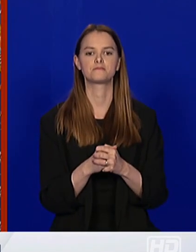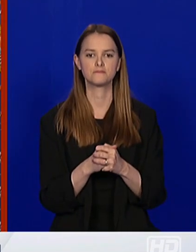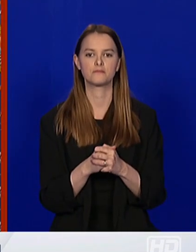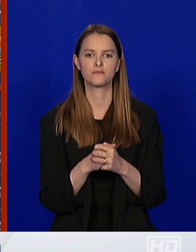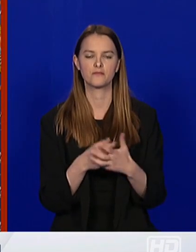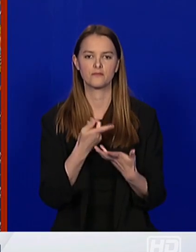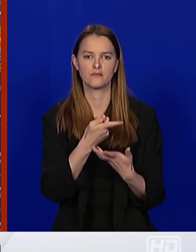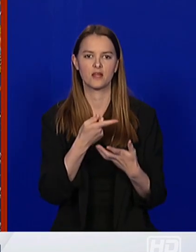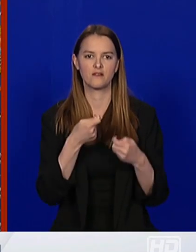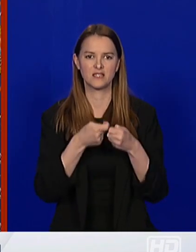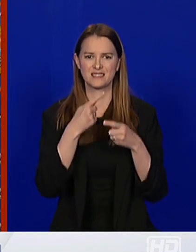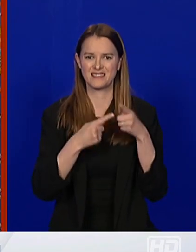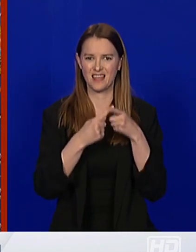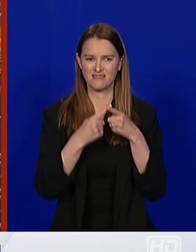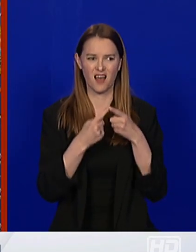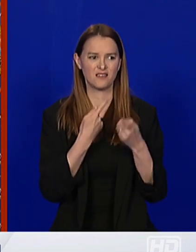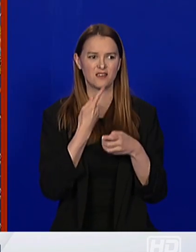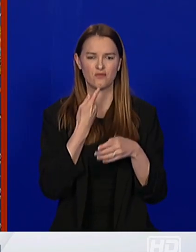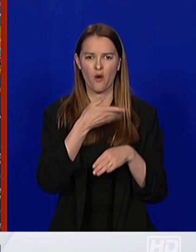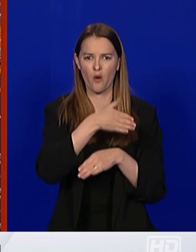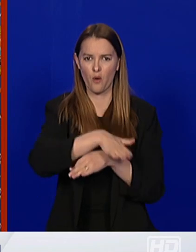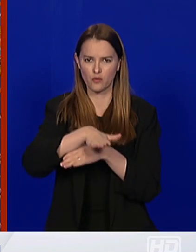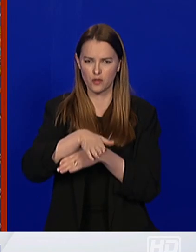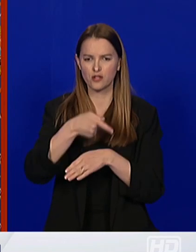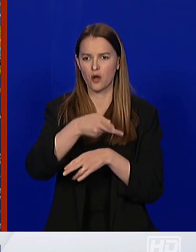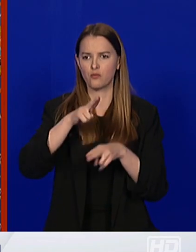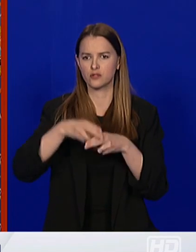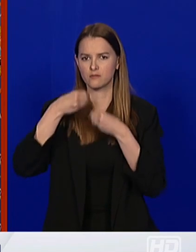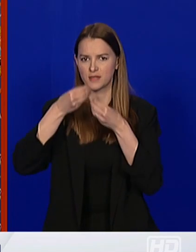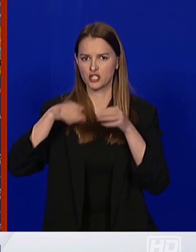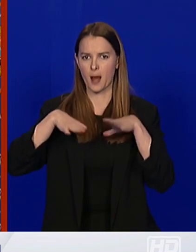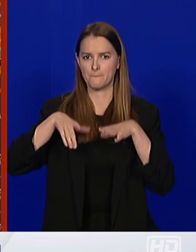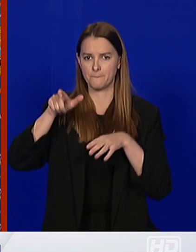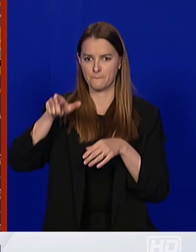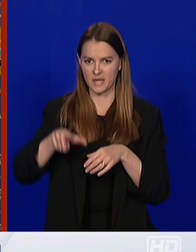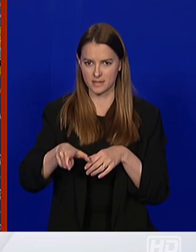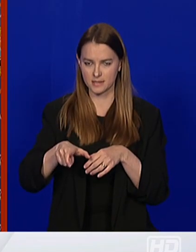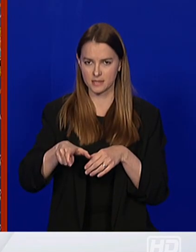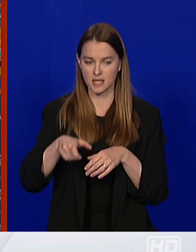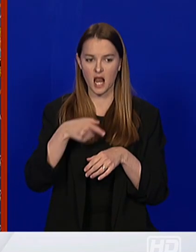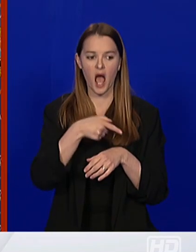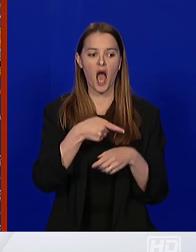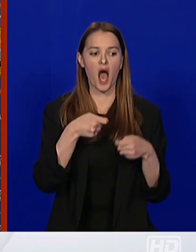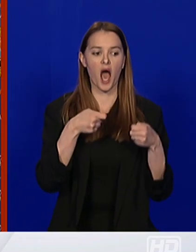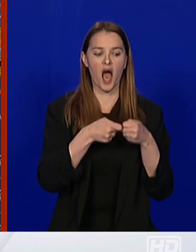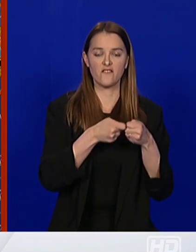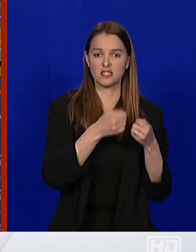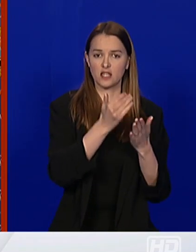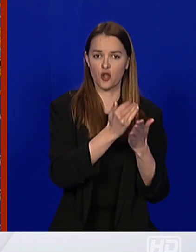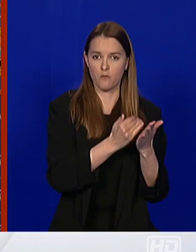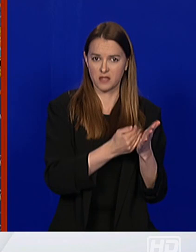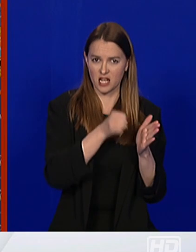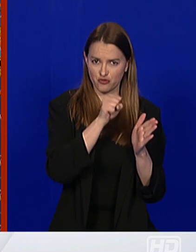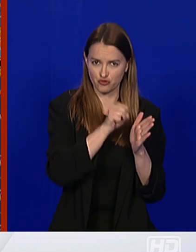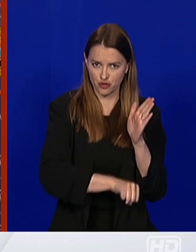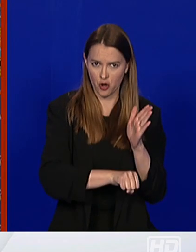Detalje o umrlima može reći ministar. A što se tiče ovih strožih mjera, dakle,